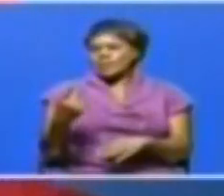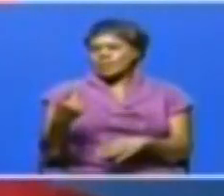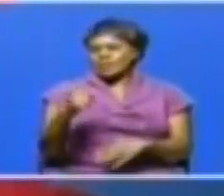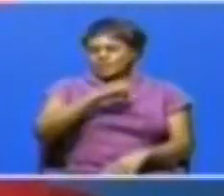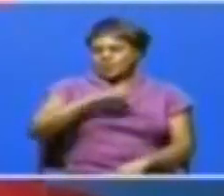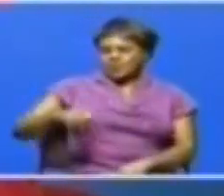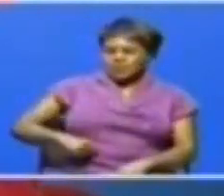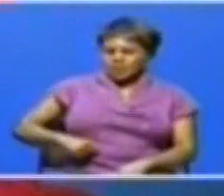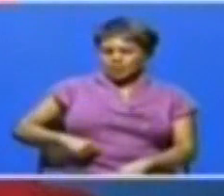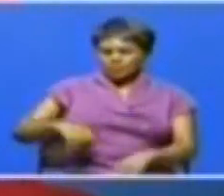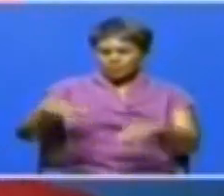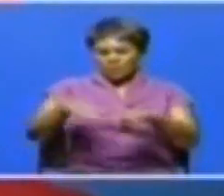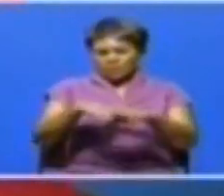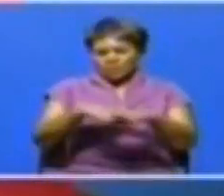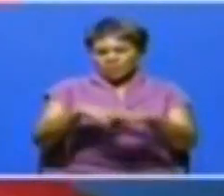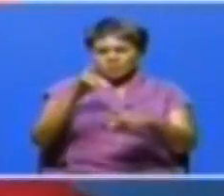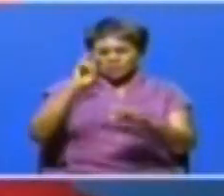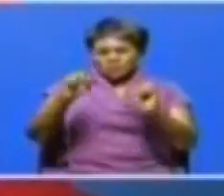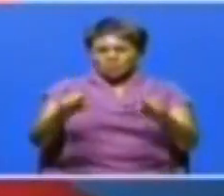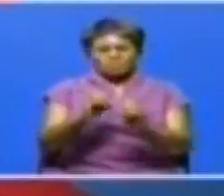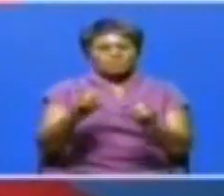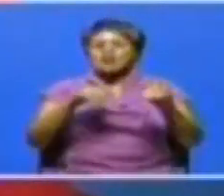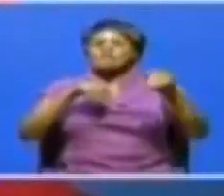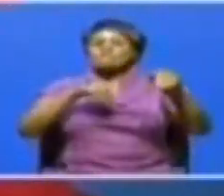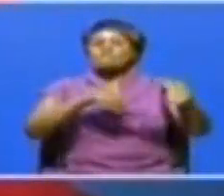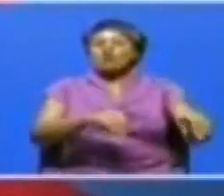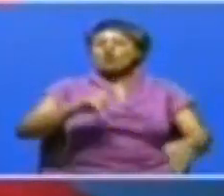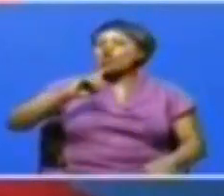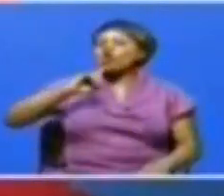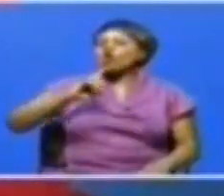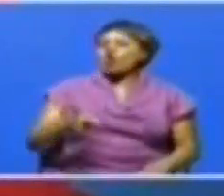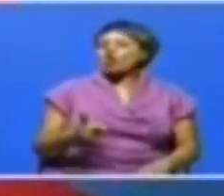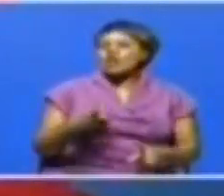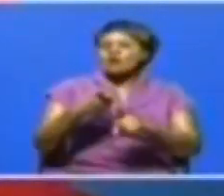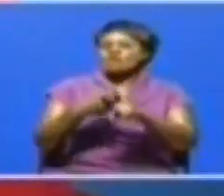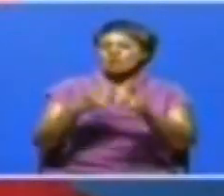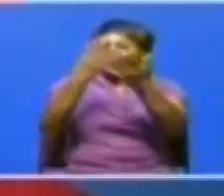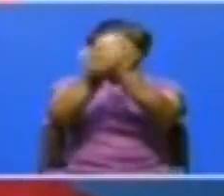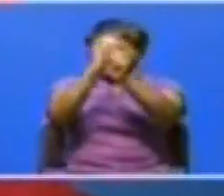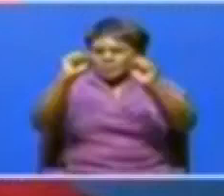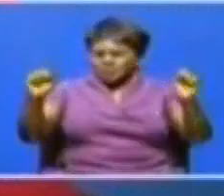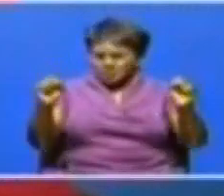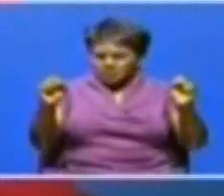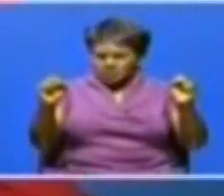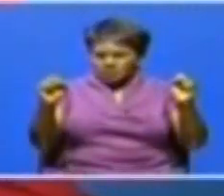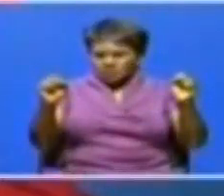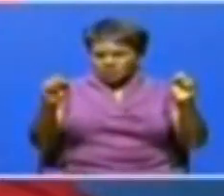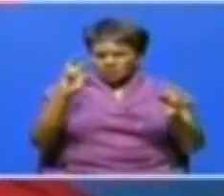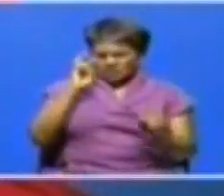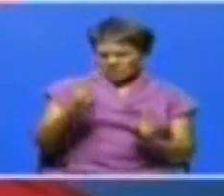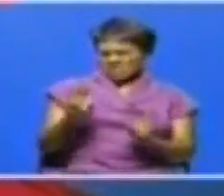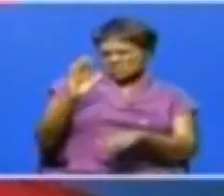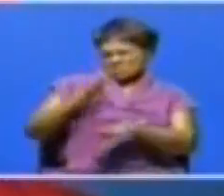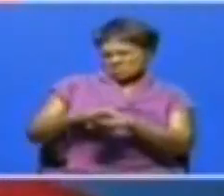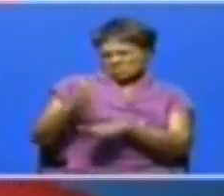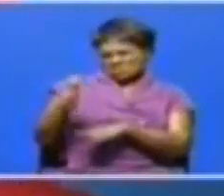na maseneta hawakuangalia uwezo wa mtu bali walifuata kile ambacho walikuwa waelezewa na rais. Kwangu mimi sikuona kwamba ulikuwa